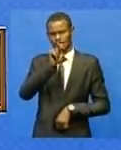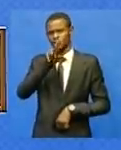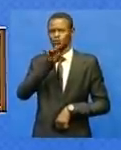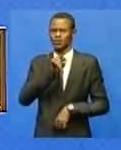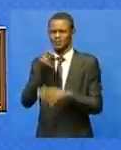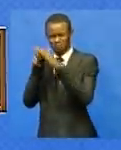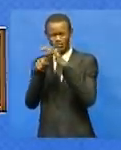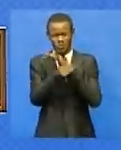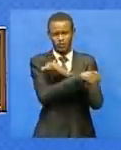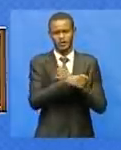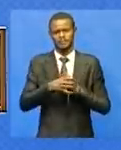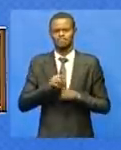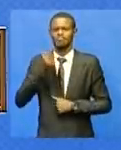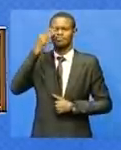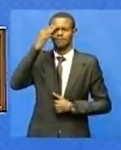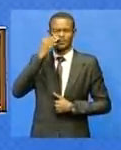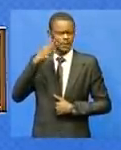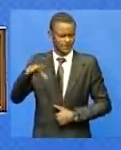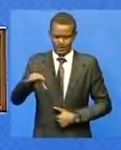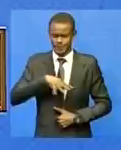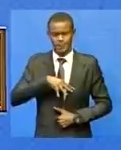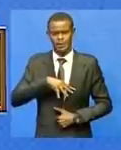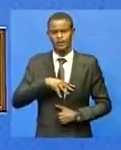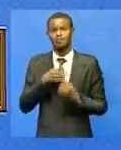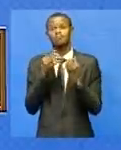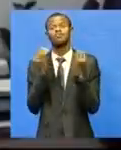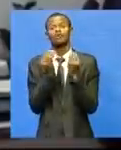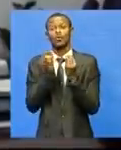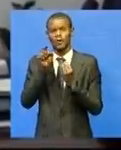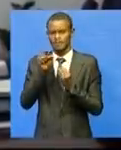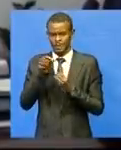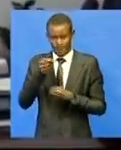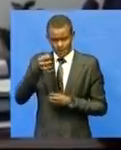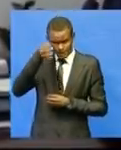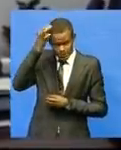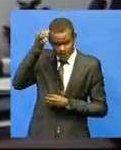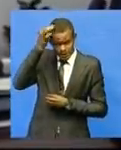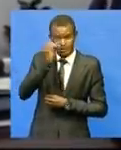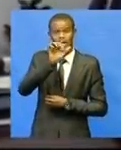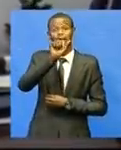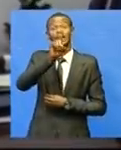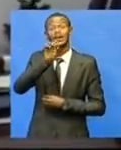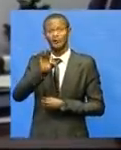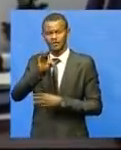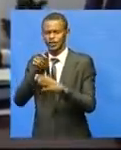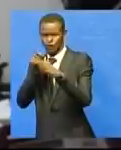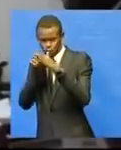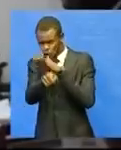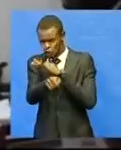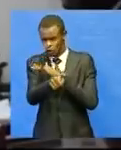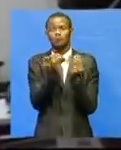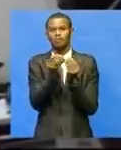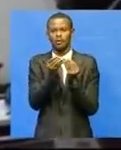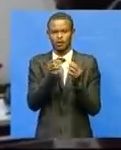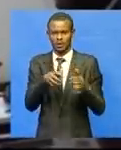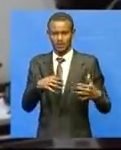acte ignoble commis par des miliciens ADF-MTM en débandade après avoir été délogés des localités qu'ils